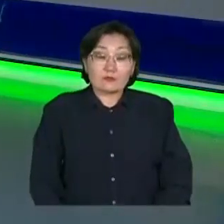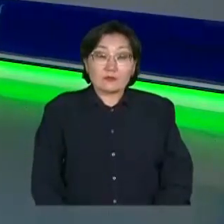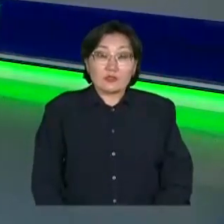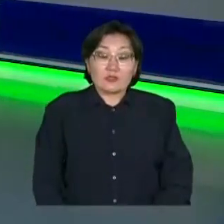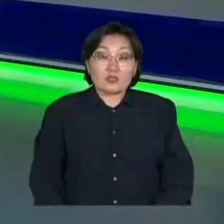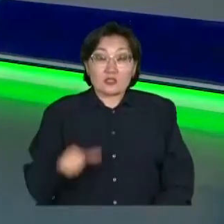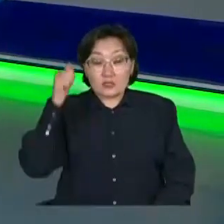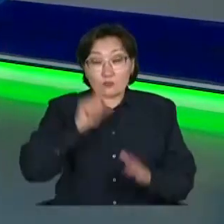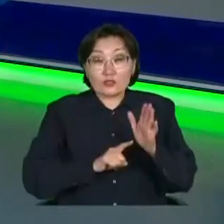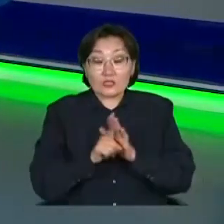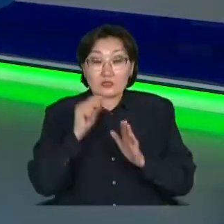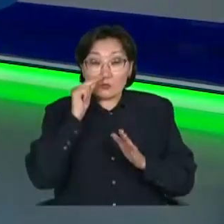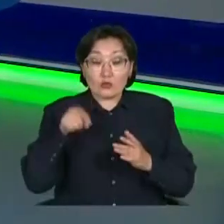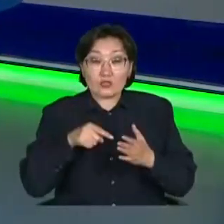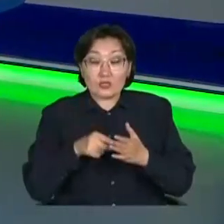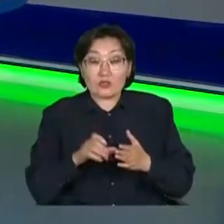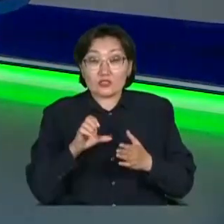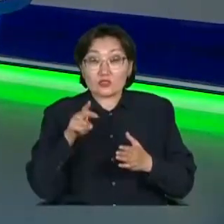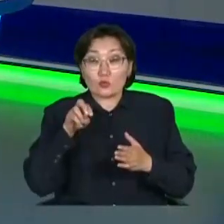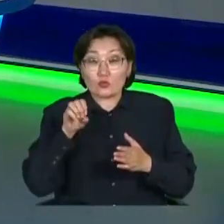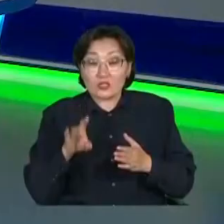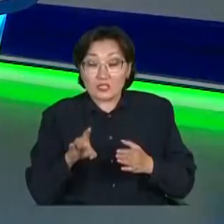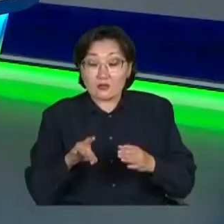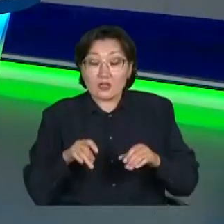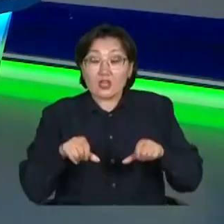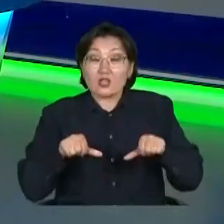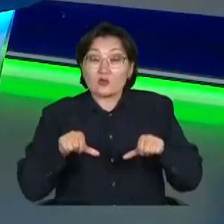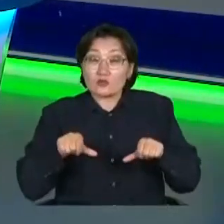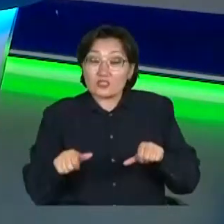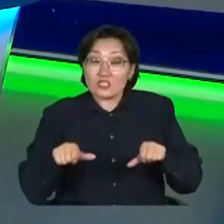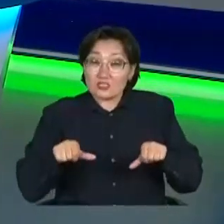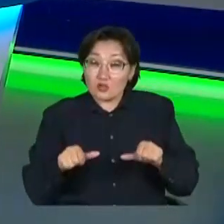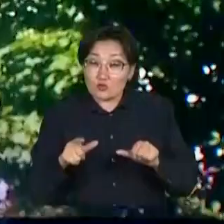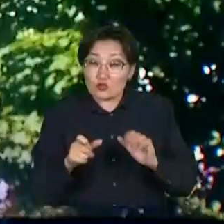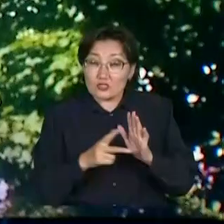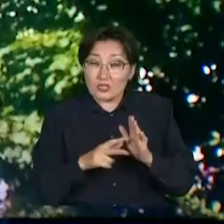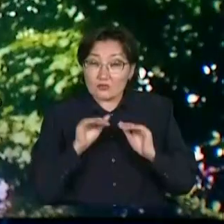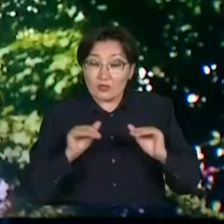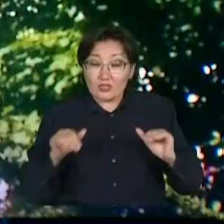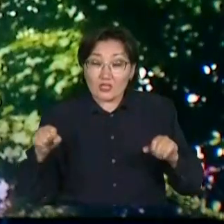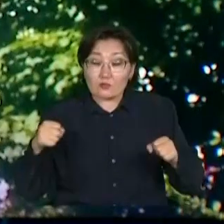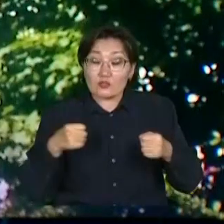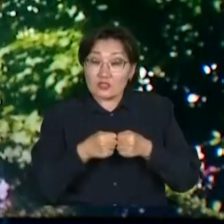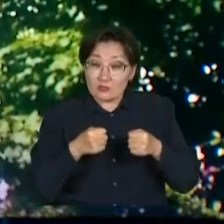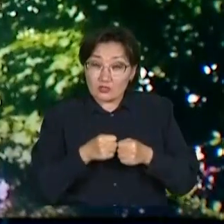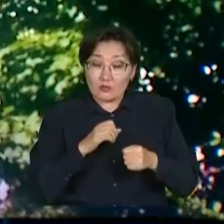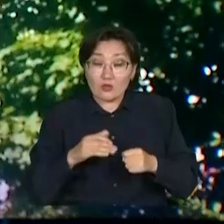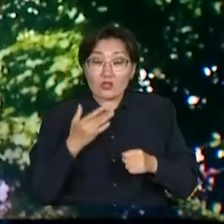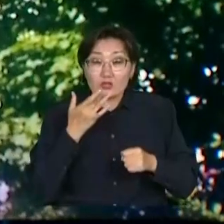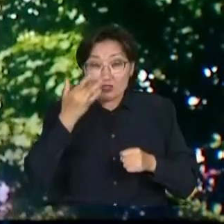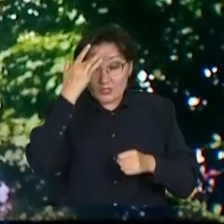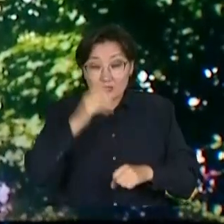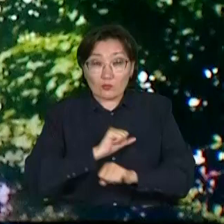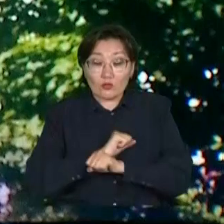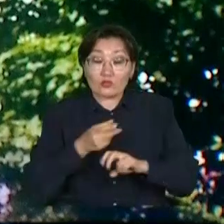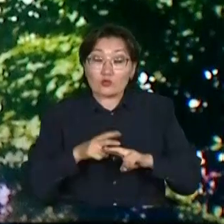Жыл басынан бері Шымкентте скутер мінген 108 жеткіншек жол апатына түскен. Жазғы каникул басталғалы бұл